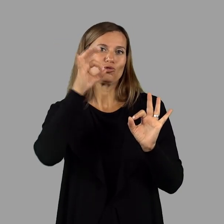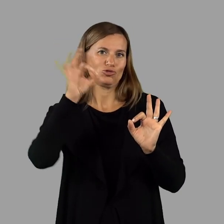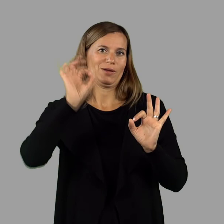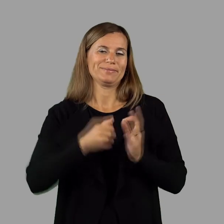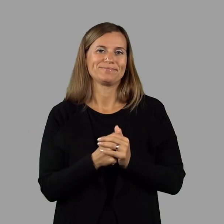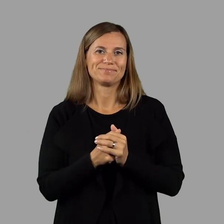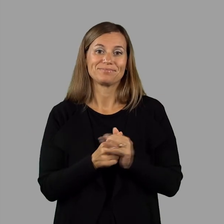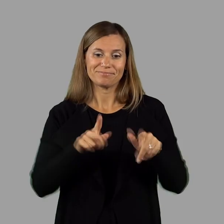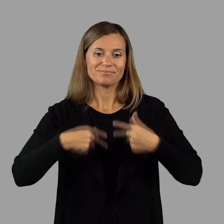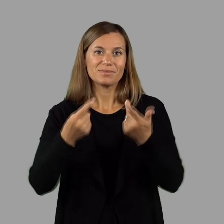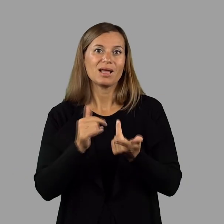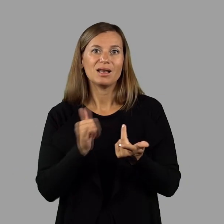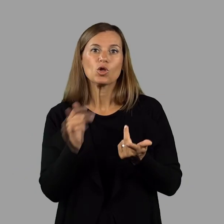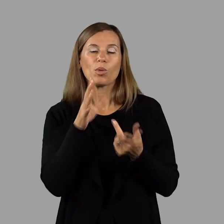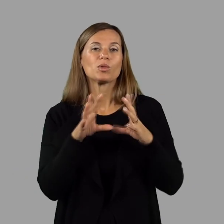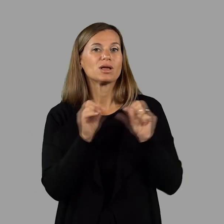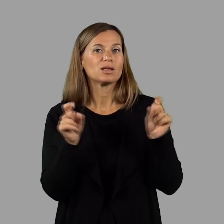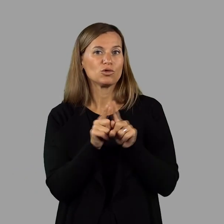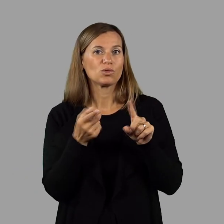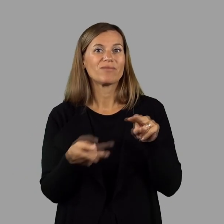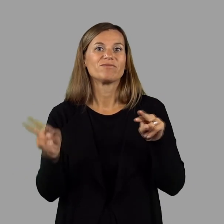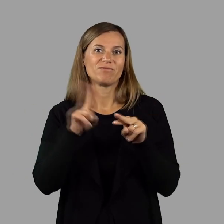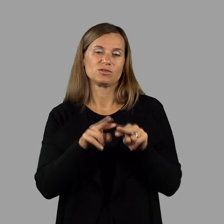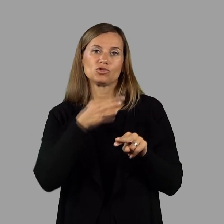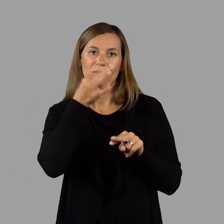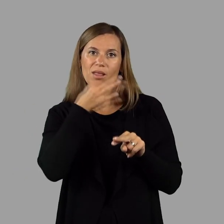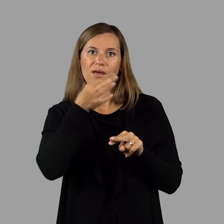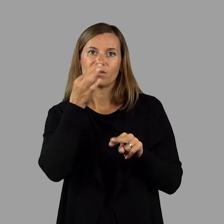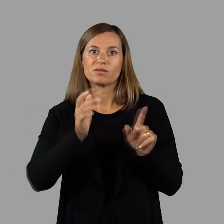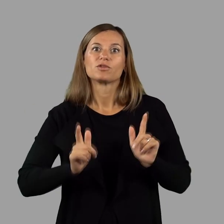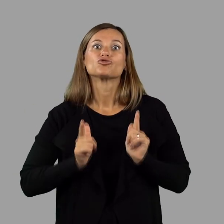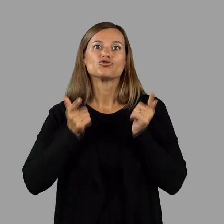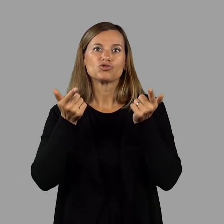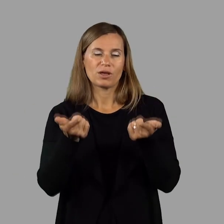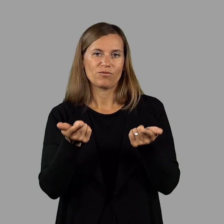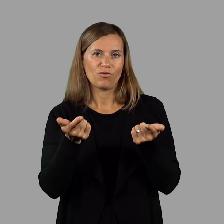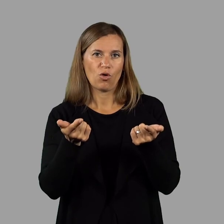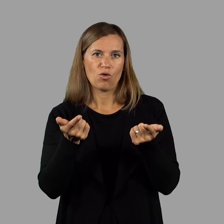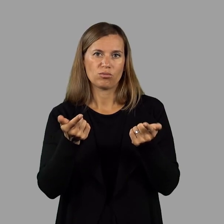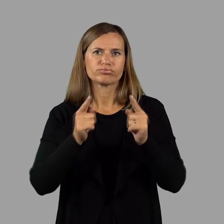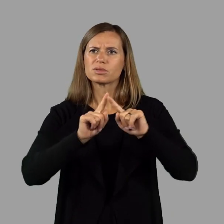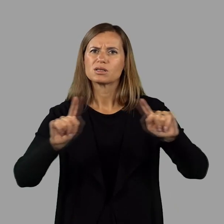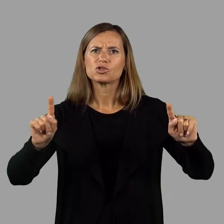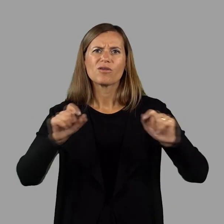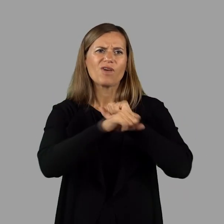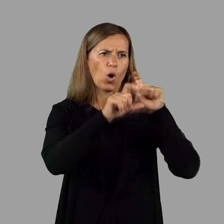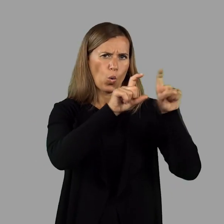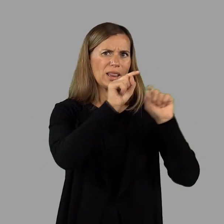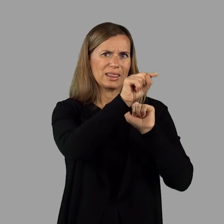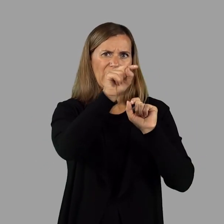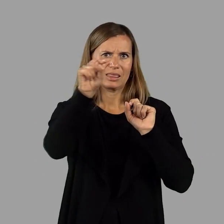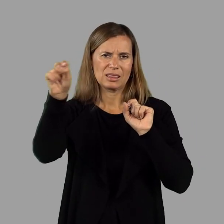V naslednjem letu želimo izvesti tudi več predavanj v živo na različnih